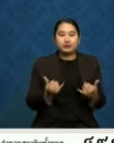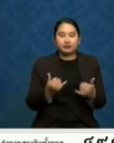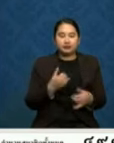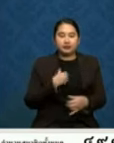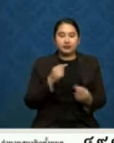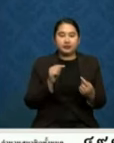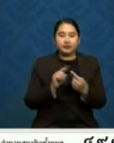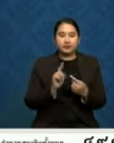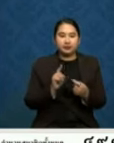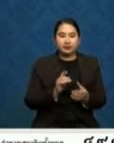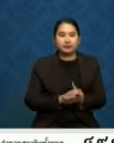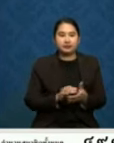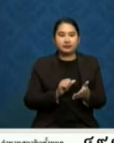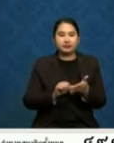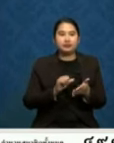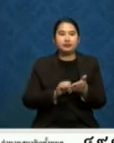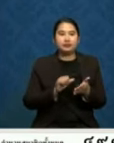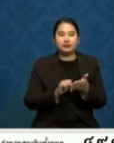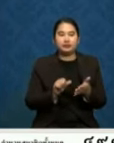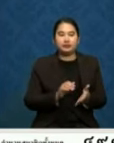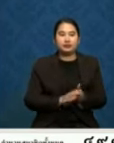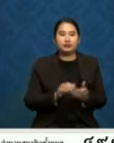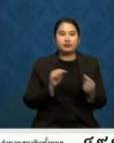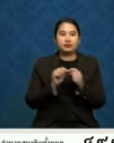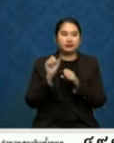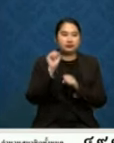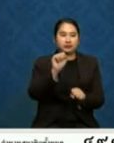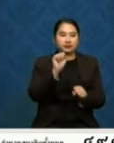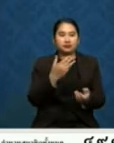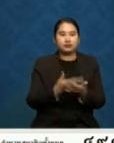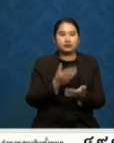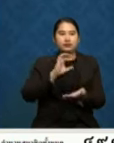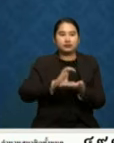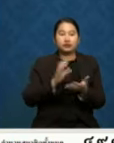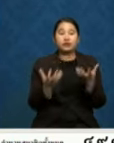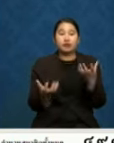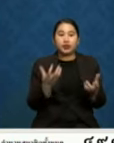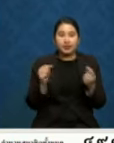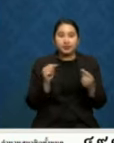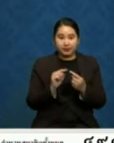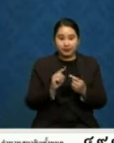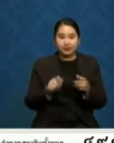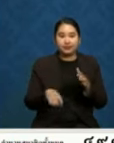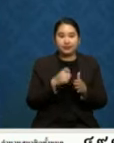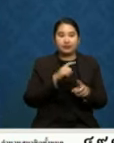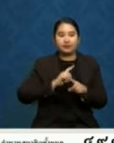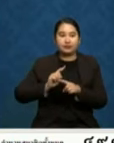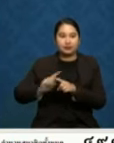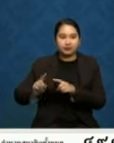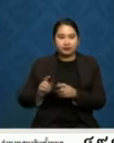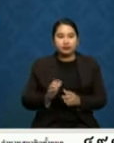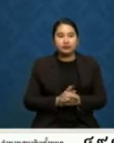มีการแก้ไขมีการออกประกาศคณะกรรมการกองทุนยุติธรรมเรื่องหลักเกณฑ์เงื่อนไขและอัตราในการให้ความช่วย